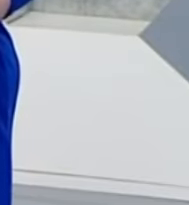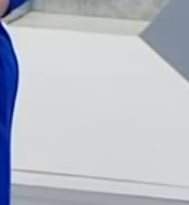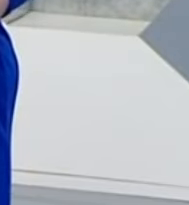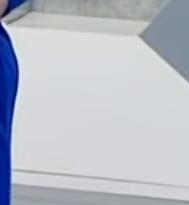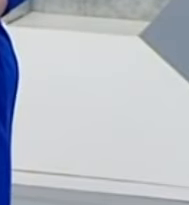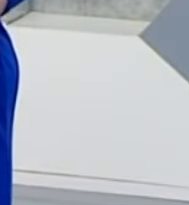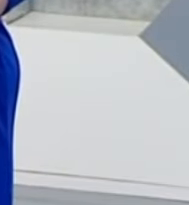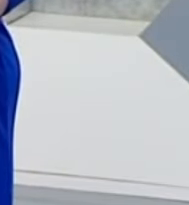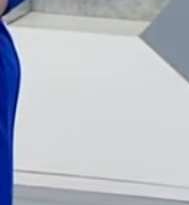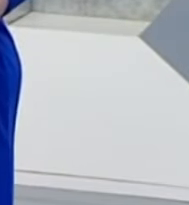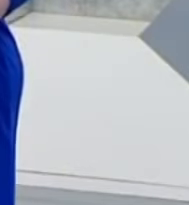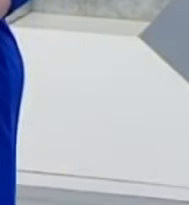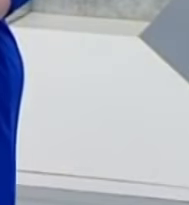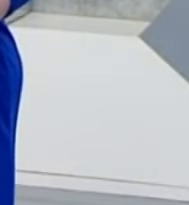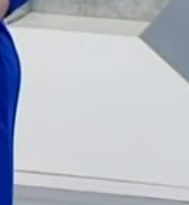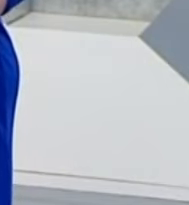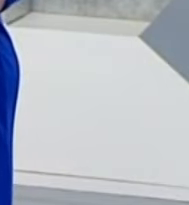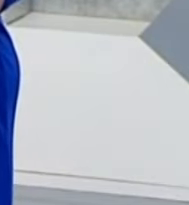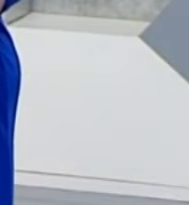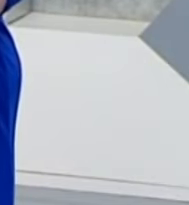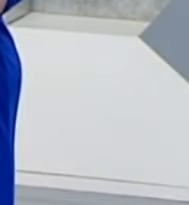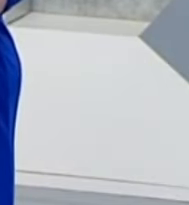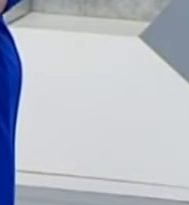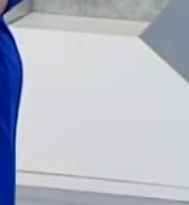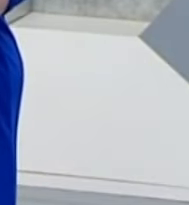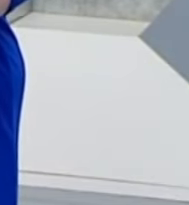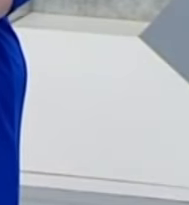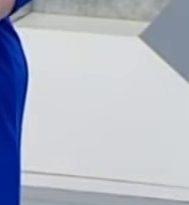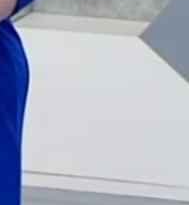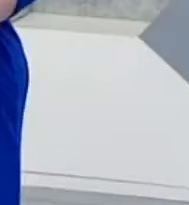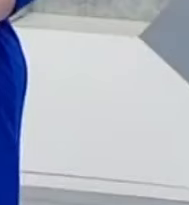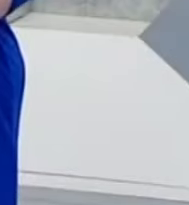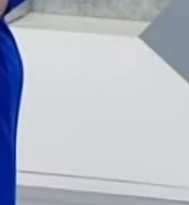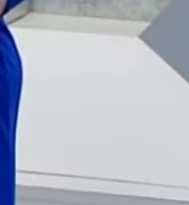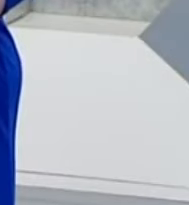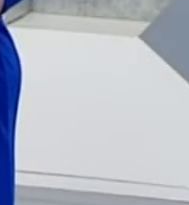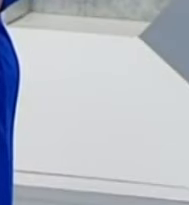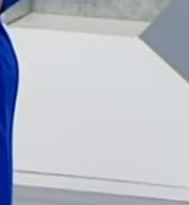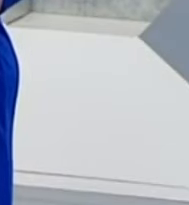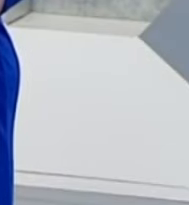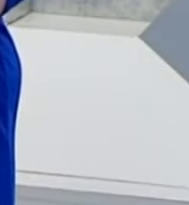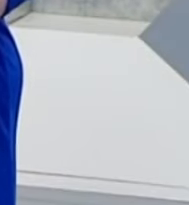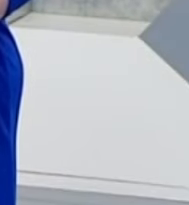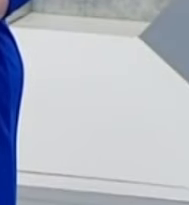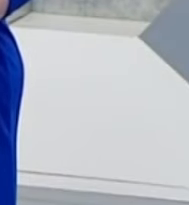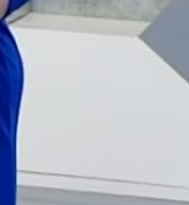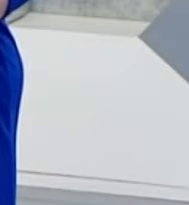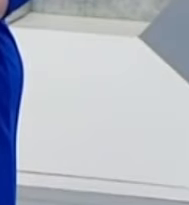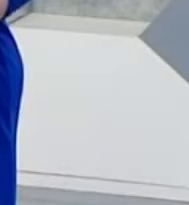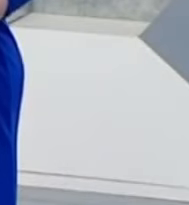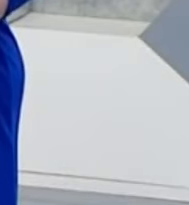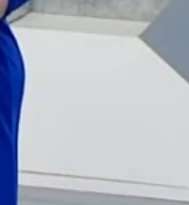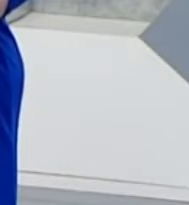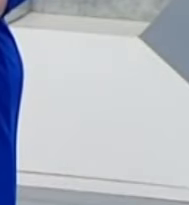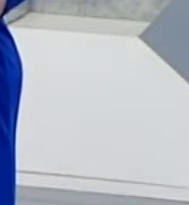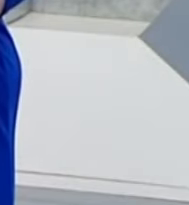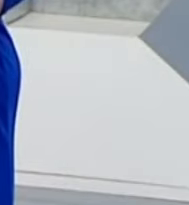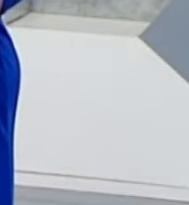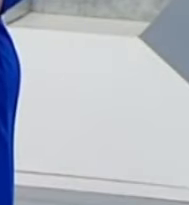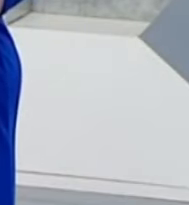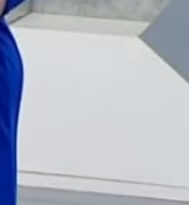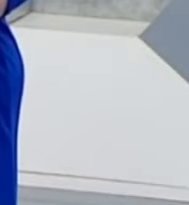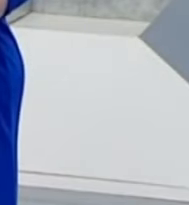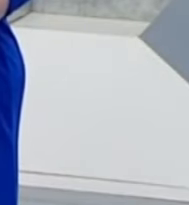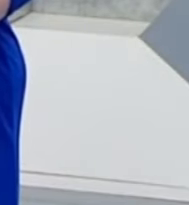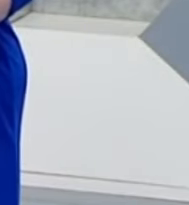Kapuso, para sa mga maiinit na balita, mag-subscribe sa GMA Integrated News sa YouTube. Sa mga kapuso naman abroad, subaybayan nyo kami sa